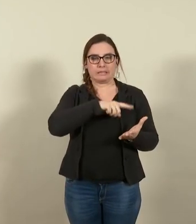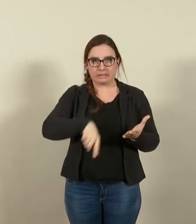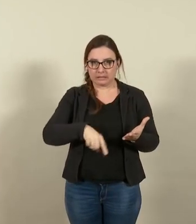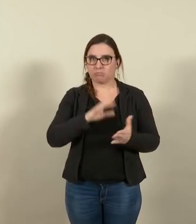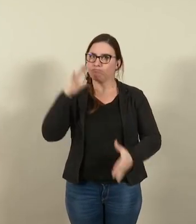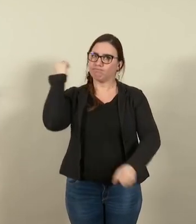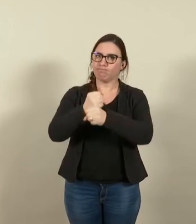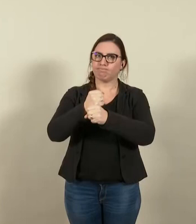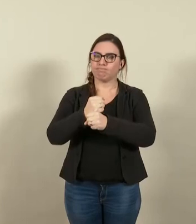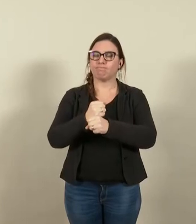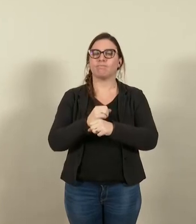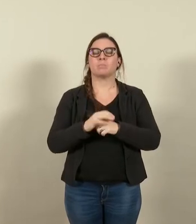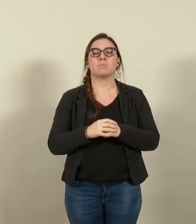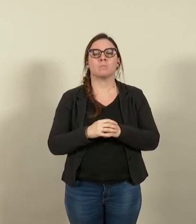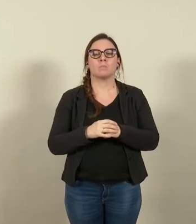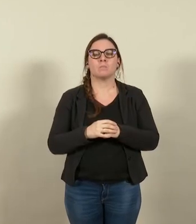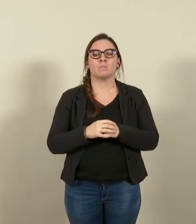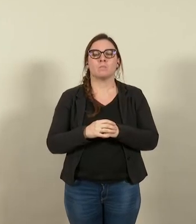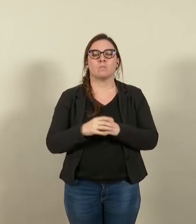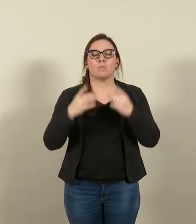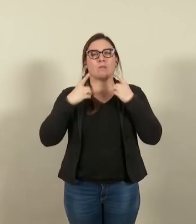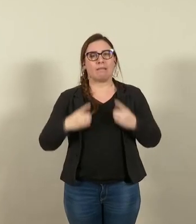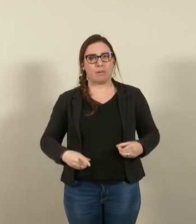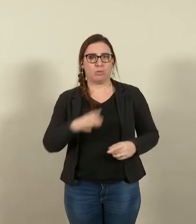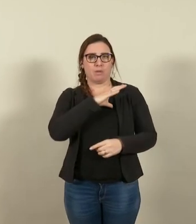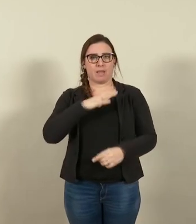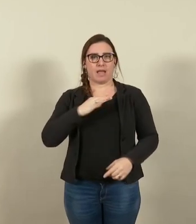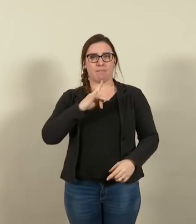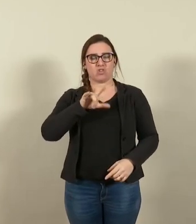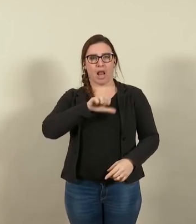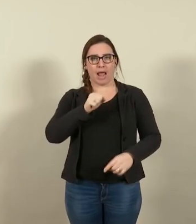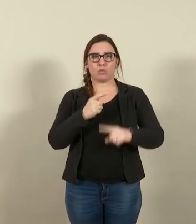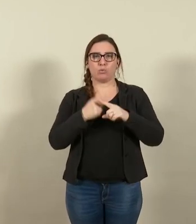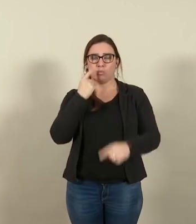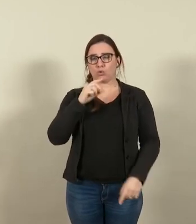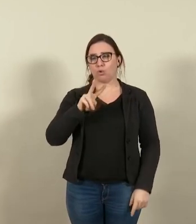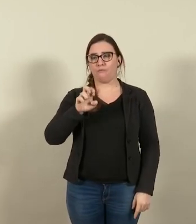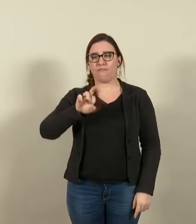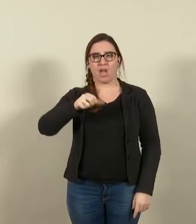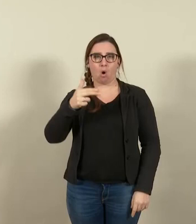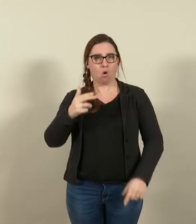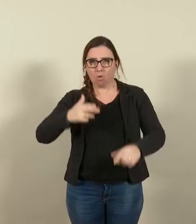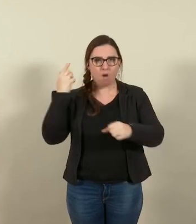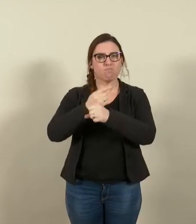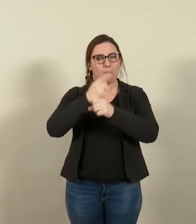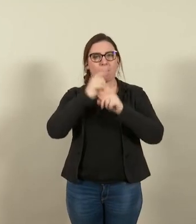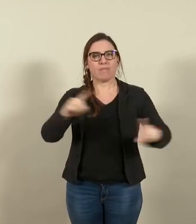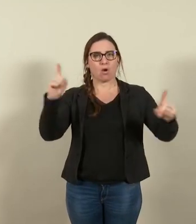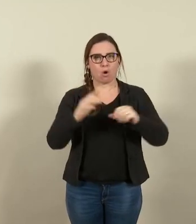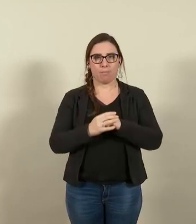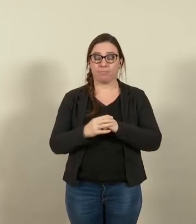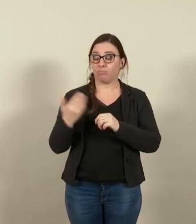condamné par les par les députés Émilie Chalas et Olivier Verron rappelons que fin